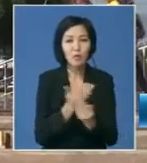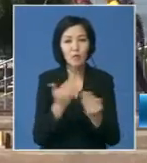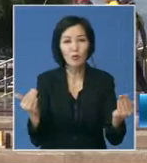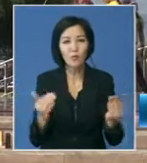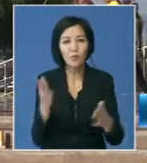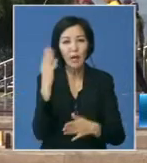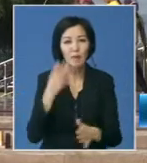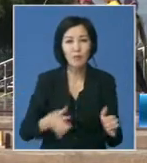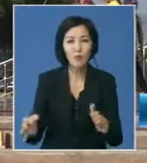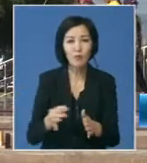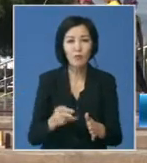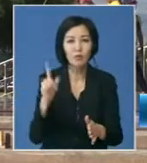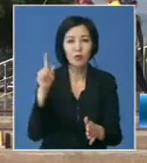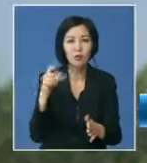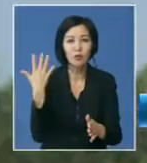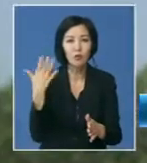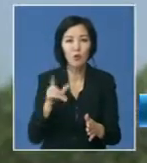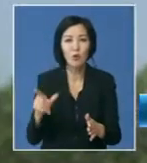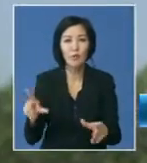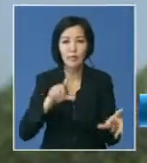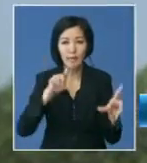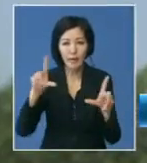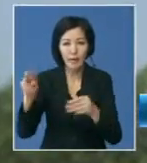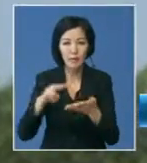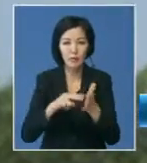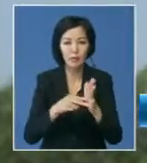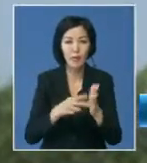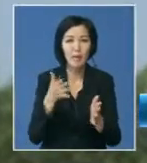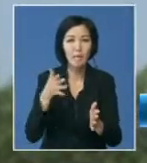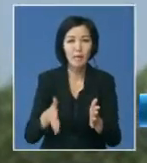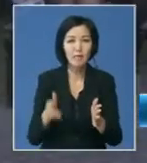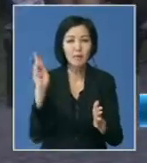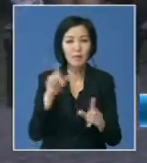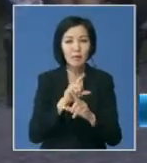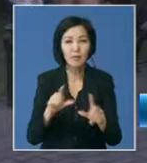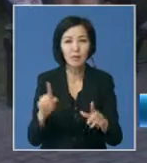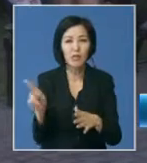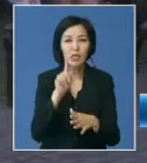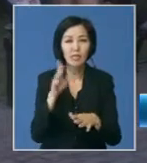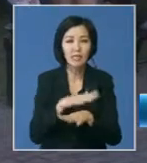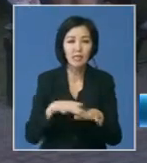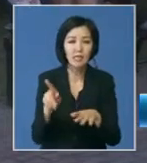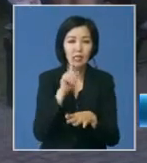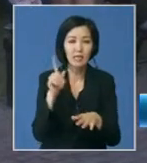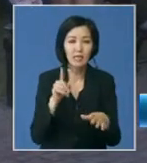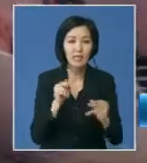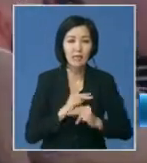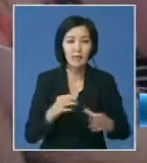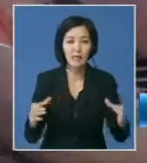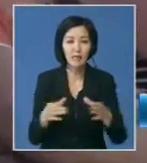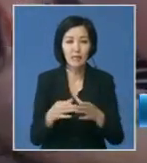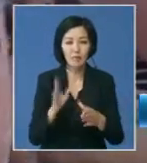облысынан 150 мыңға жуық адам барады деп жоспарланып отыр. Оның 5 мыңы мектеп оқушысы, 100-і жасыл ел еңбек жасағының